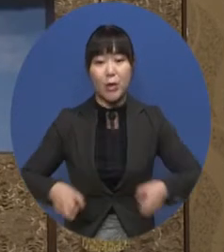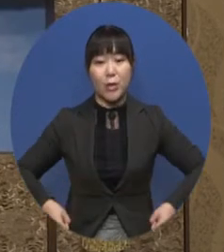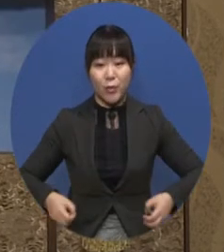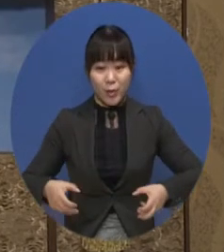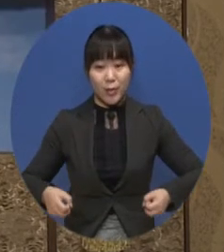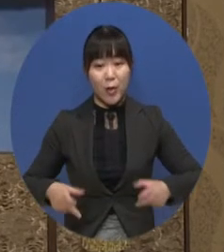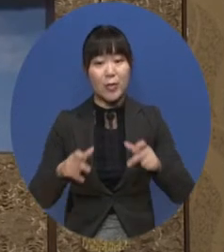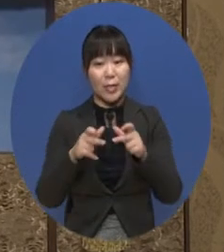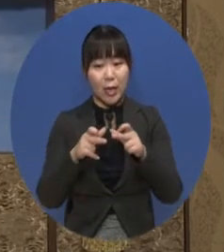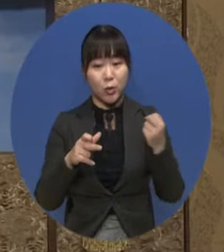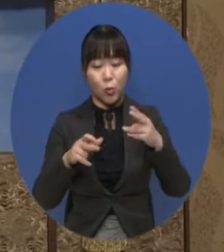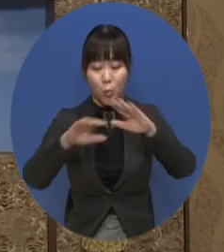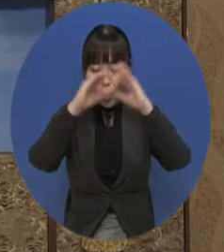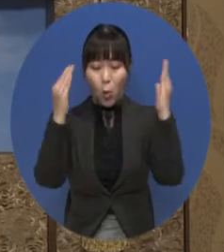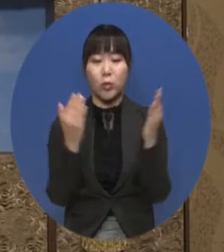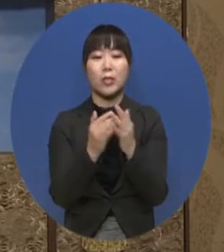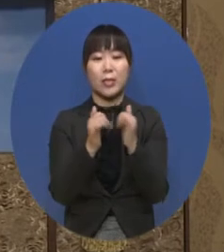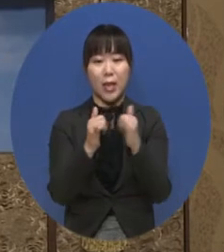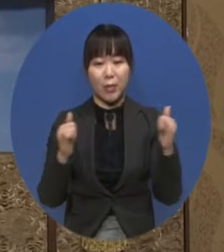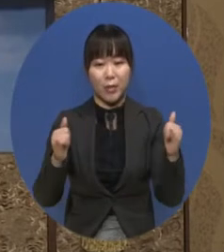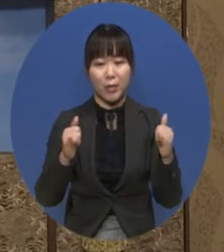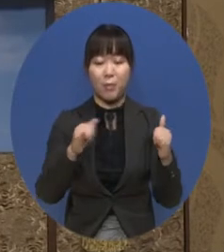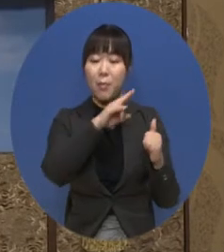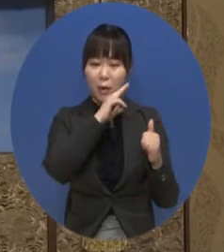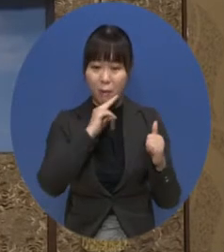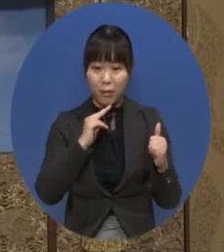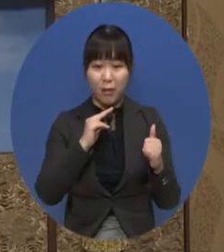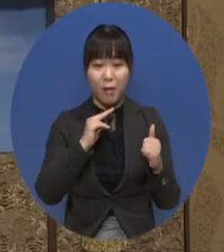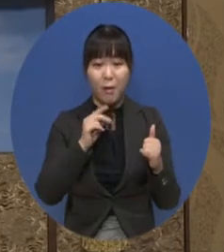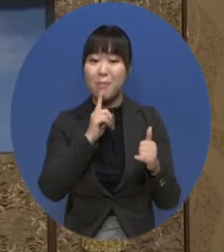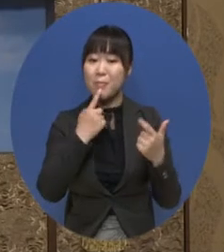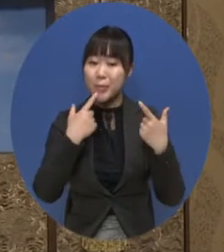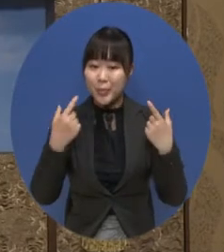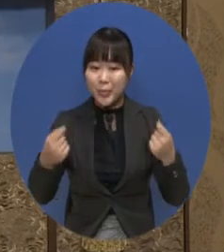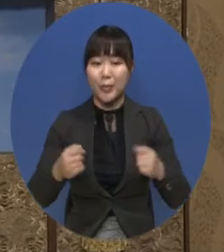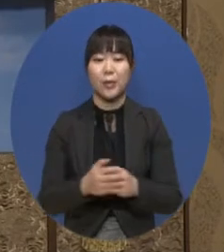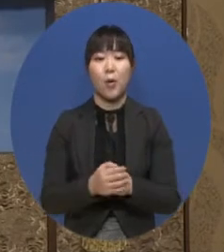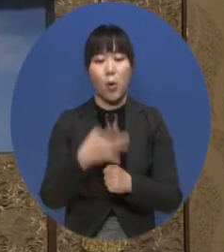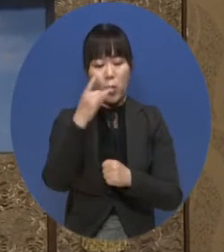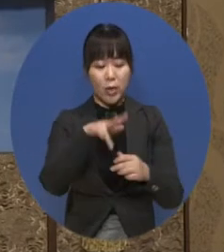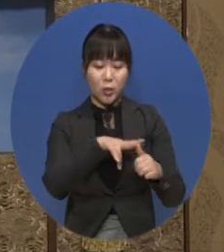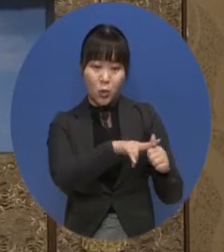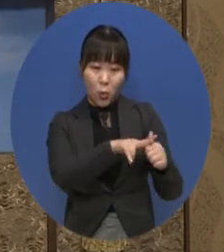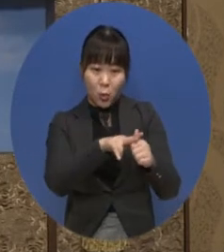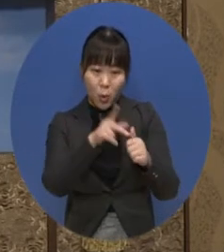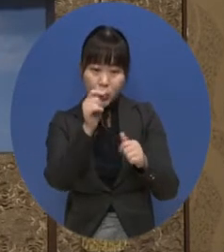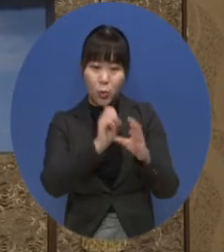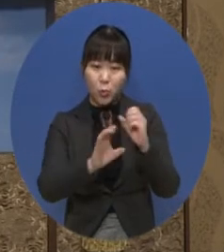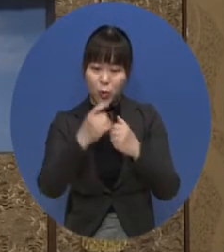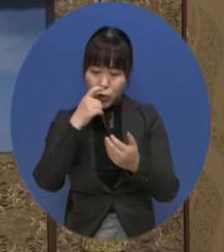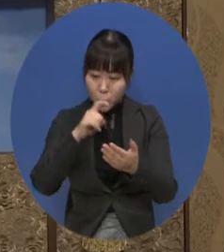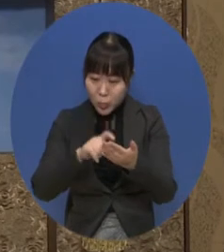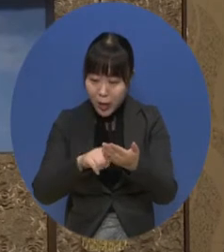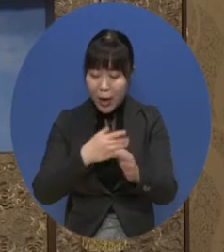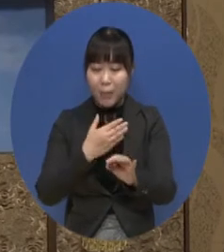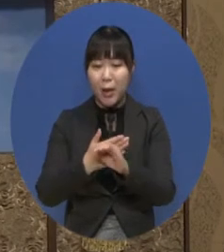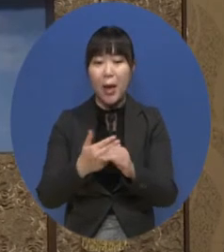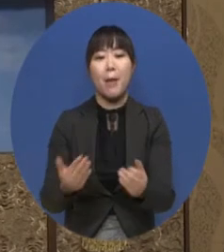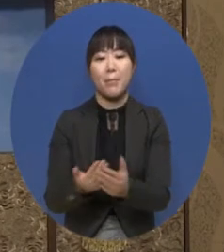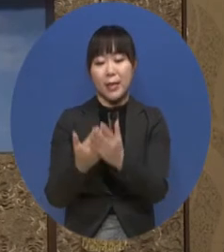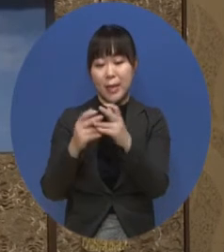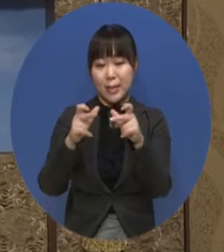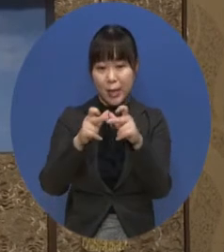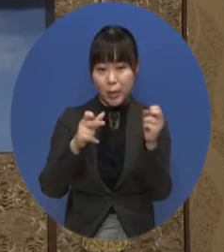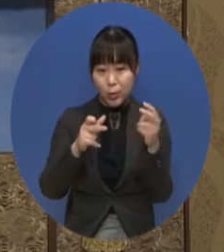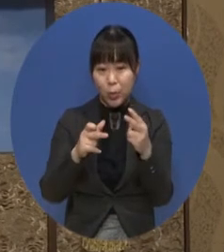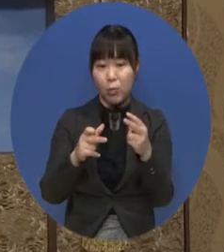탄 장애인뿐만 아니라 모든 사람이 편하게 이용할 수 있다라는 것처럼 기존의 정보보다 조금 더 쉬워진다면 발달 장애인뿐만